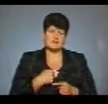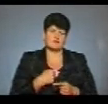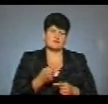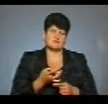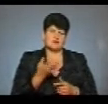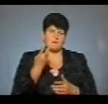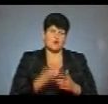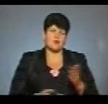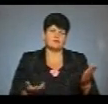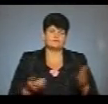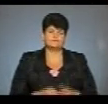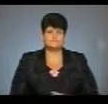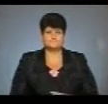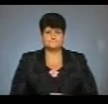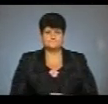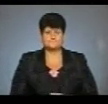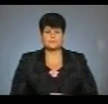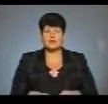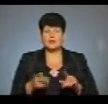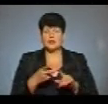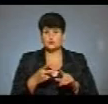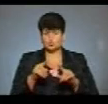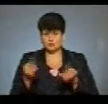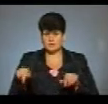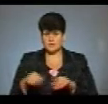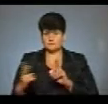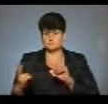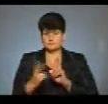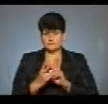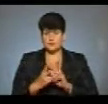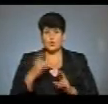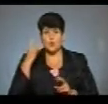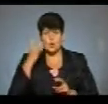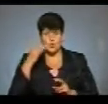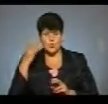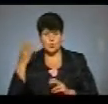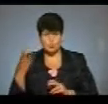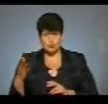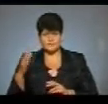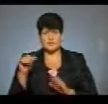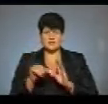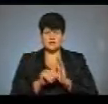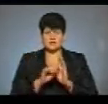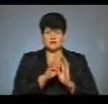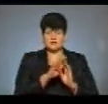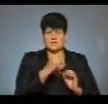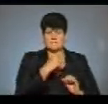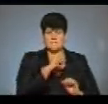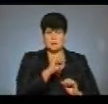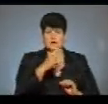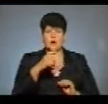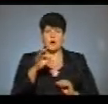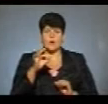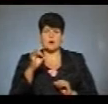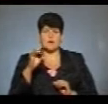програв. На 2-му килимі зійшлися Станіслав Стоянов з Румунії, який з рахунком 6-4 переміг суперника з